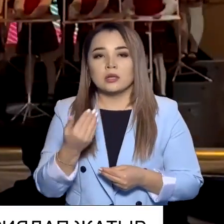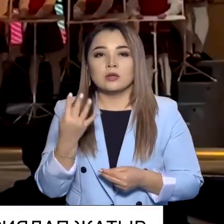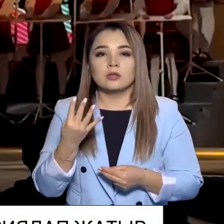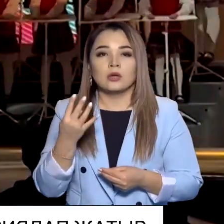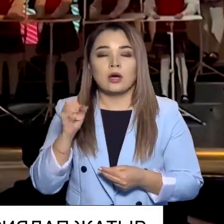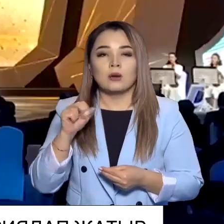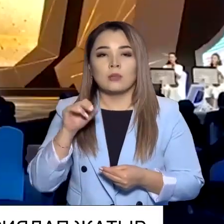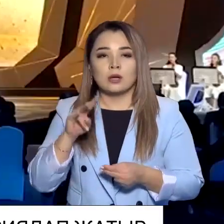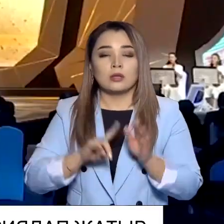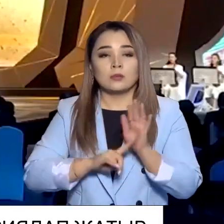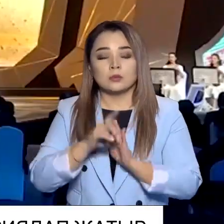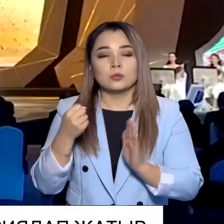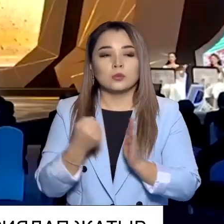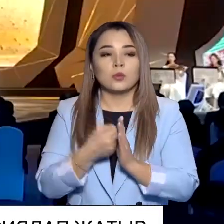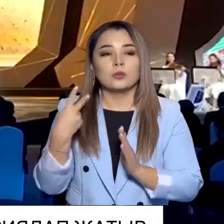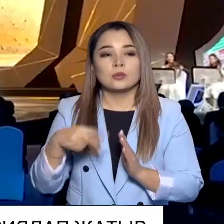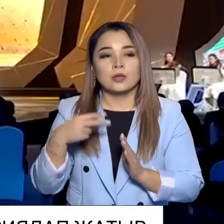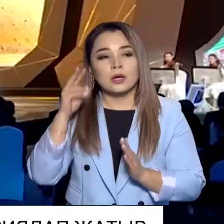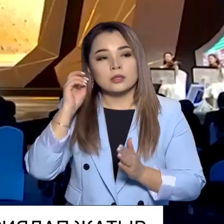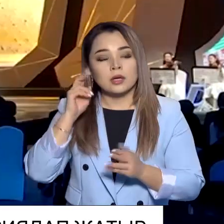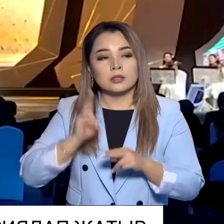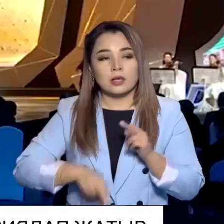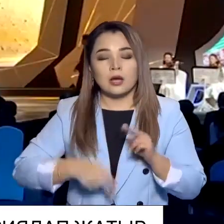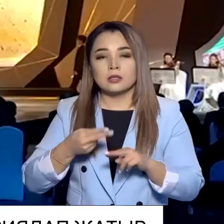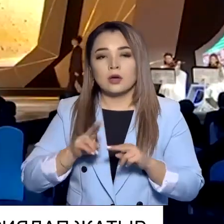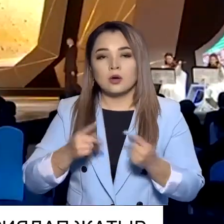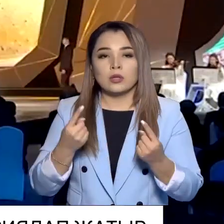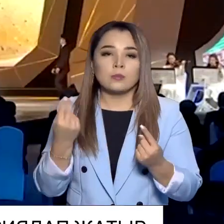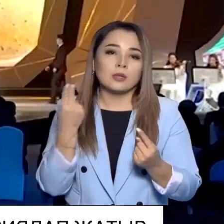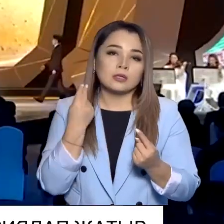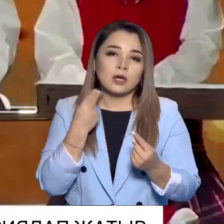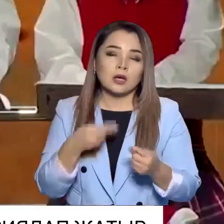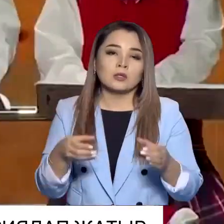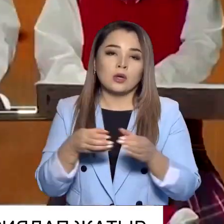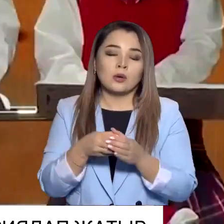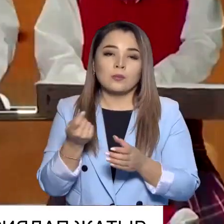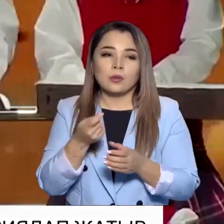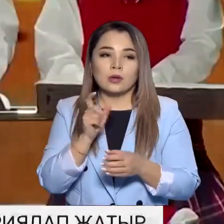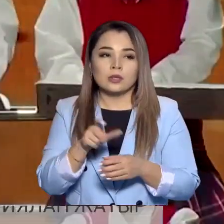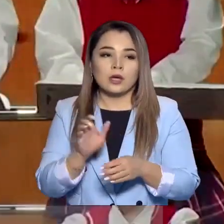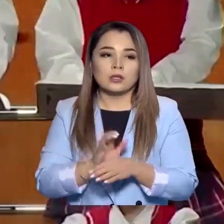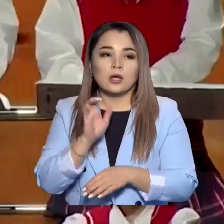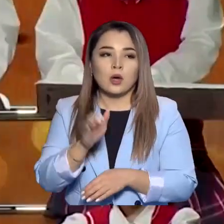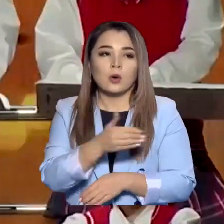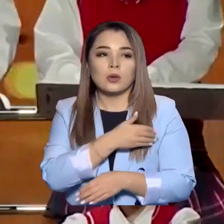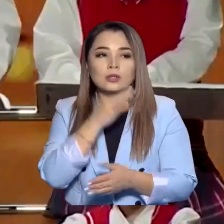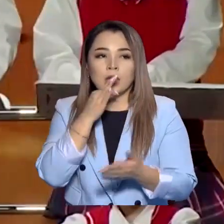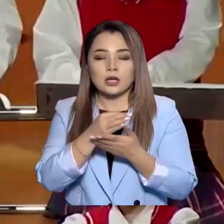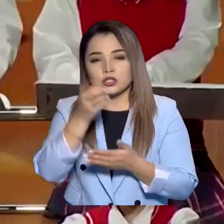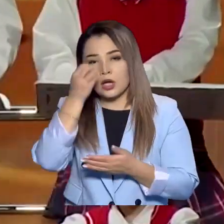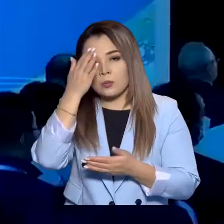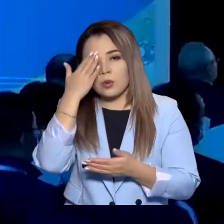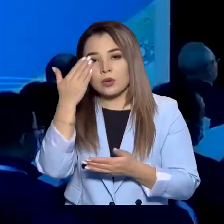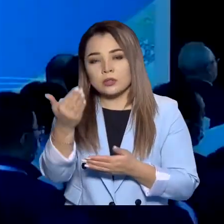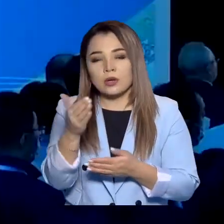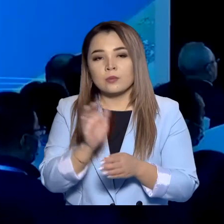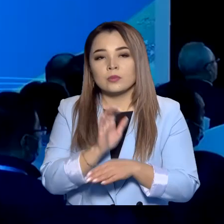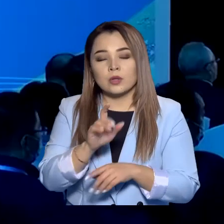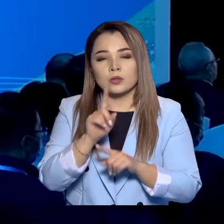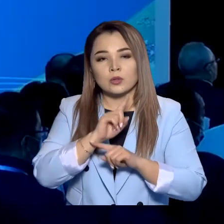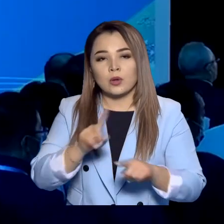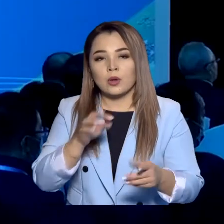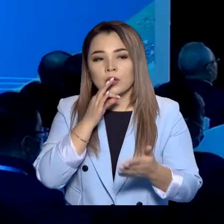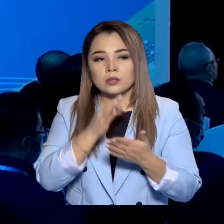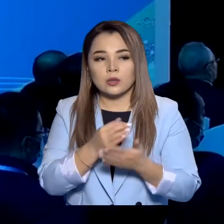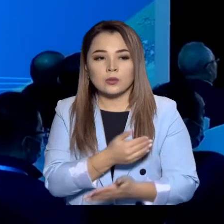басталып, 20-сында аяқталады. Оған Ұлыбритания үкіметі аз ғана өкіл жіберуді көздейді. Ал Жапония мүлде делегат аттандырмау